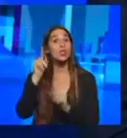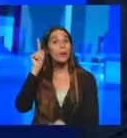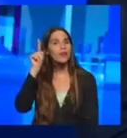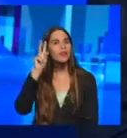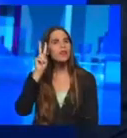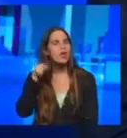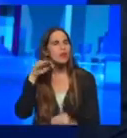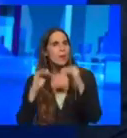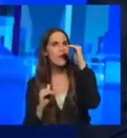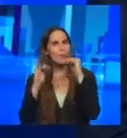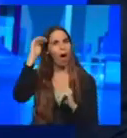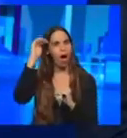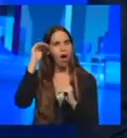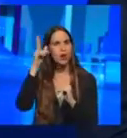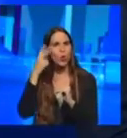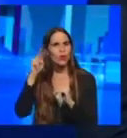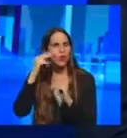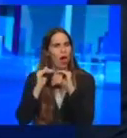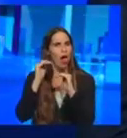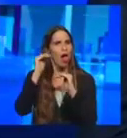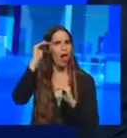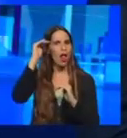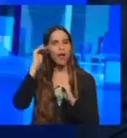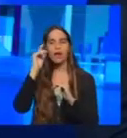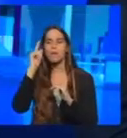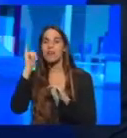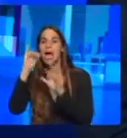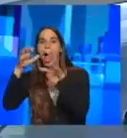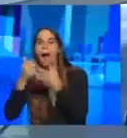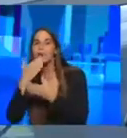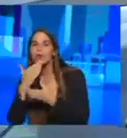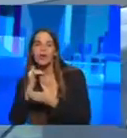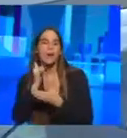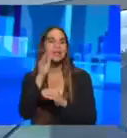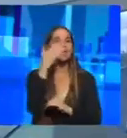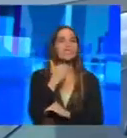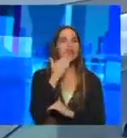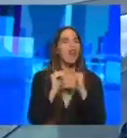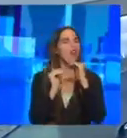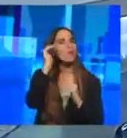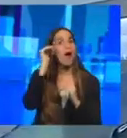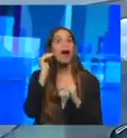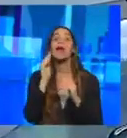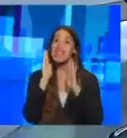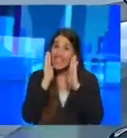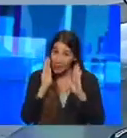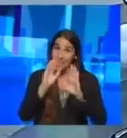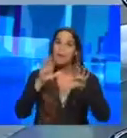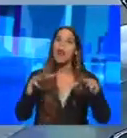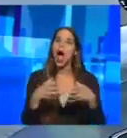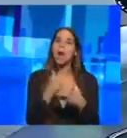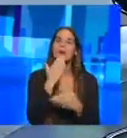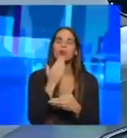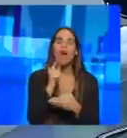יש ממש פער שהולך וגדל בין מה זה העם היהודי לבין מה זה מדינת ישראל. כן נאמנות לעם היהודי, סוג